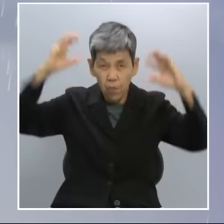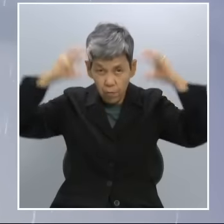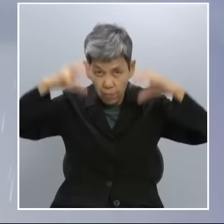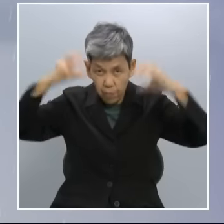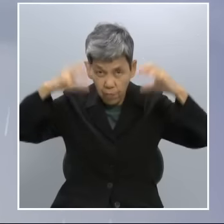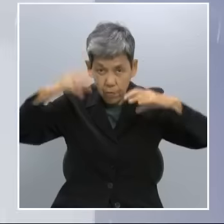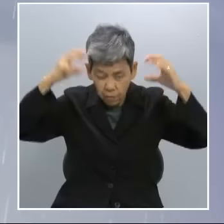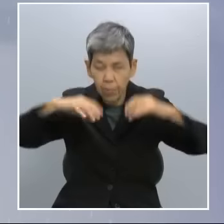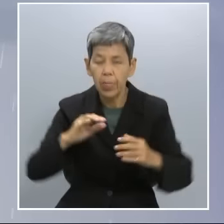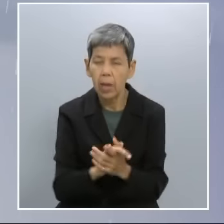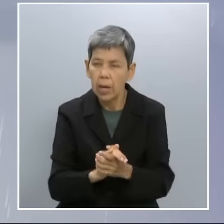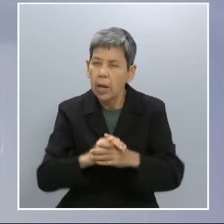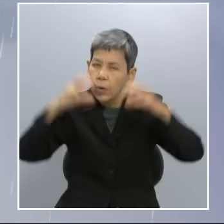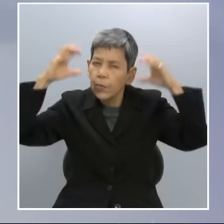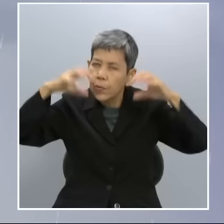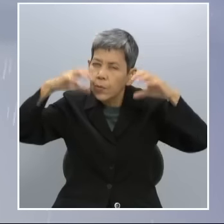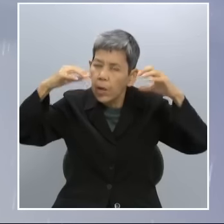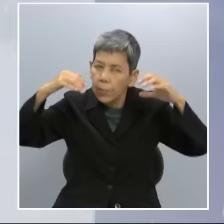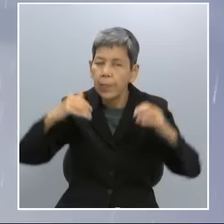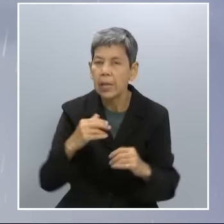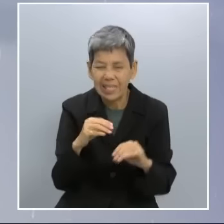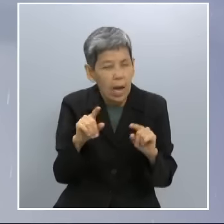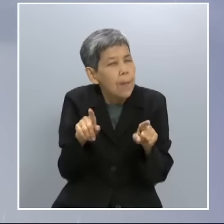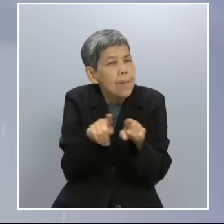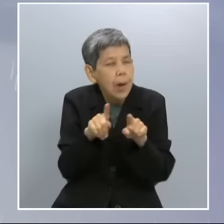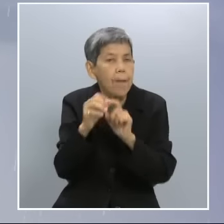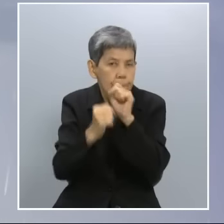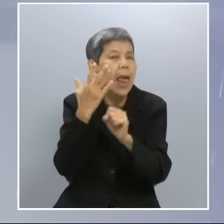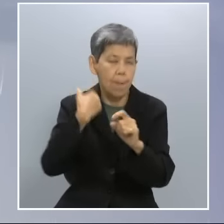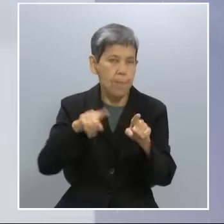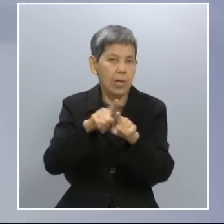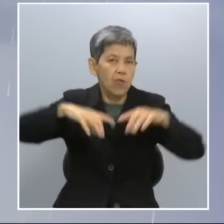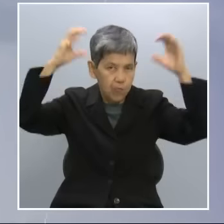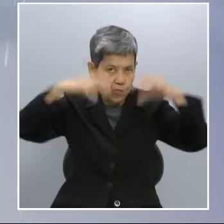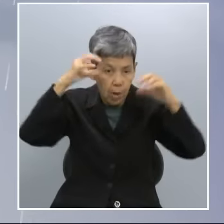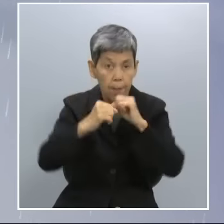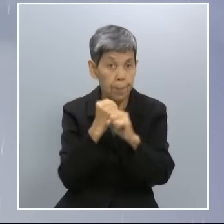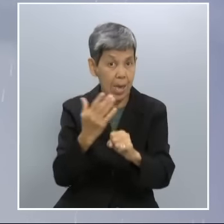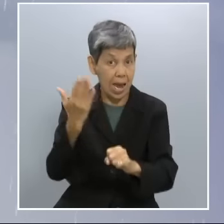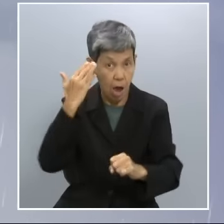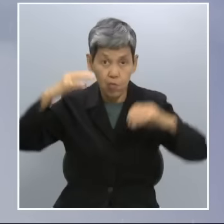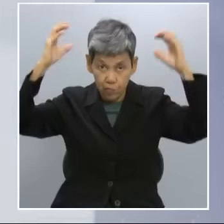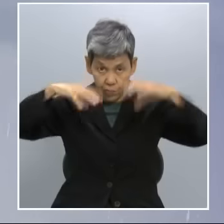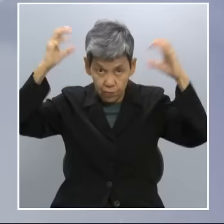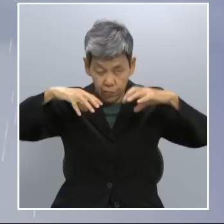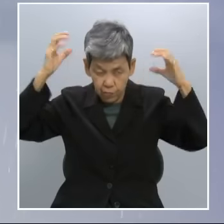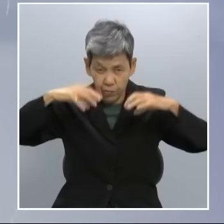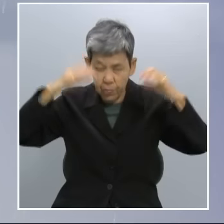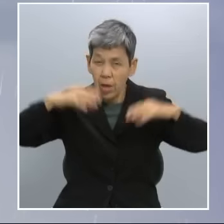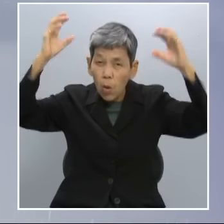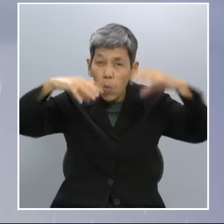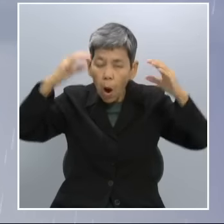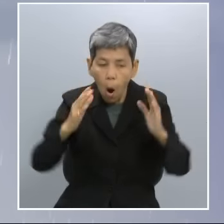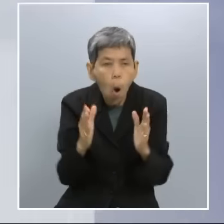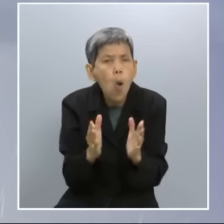ใกล้เคียงกับค่าเฉลี่ยปกติแล้วใกล้เคียงกับปีที่แล้วคือปีที่แล้วฤดูฝนปริมาณฝนเนี่ย